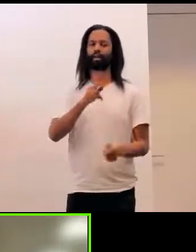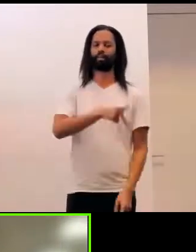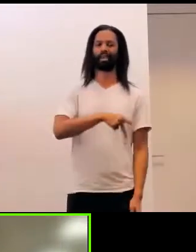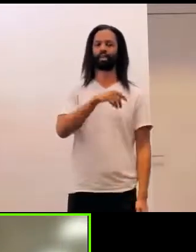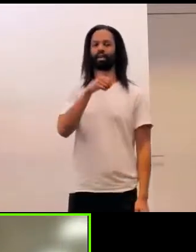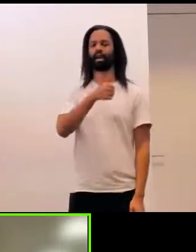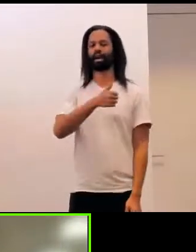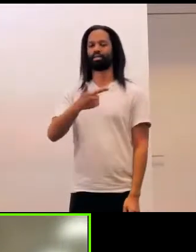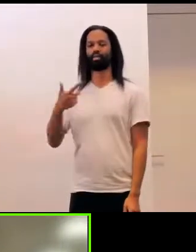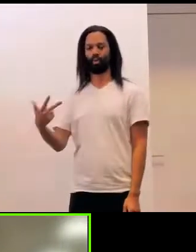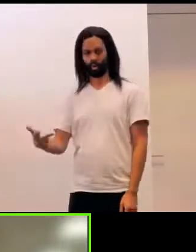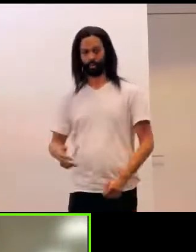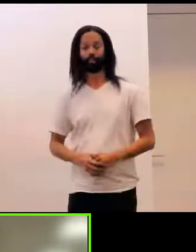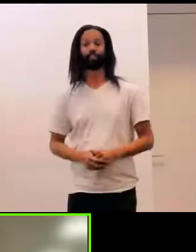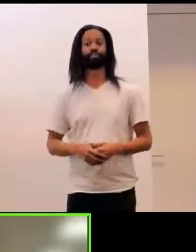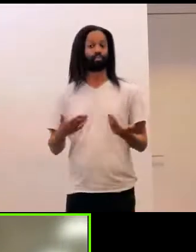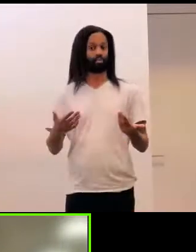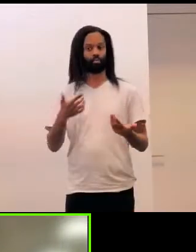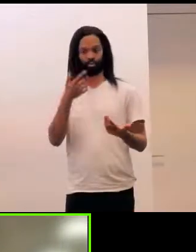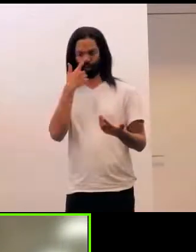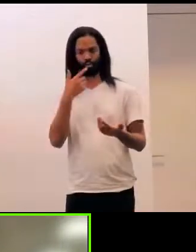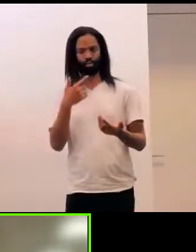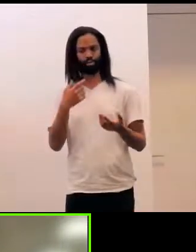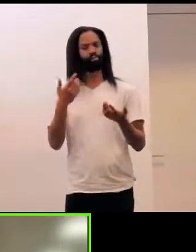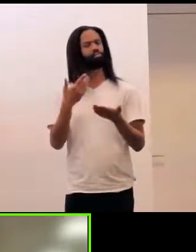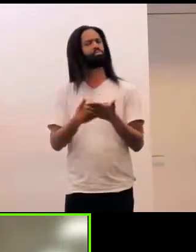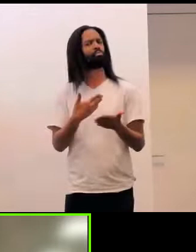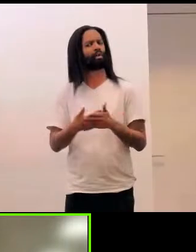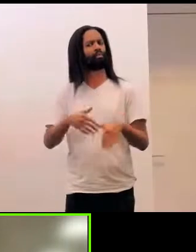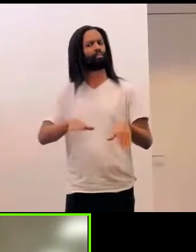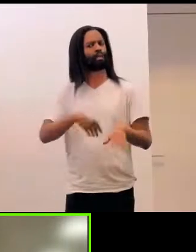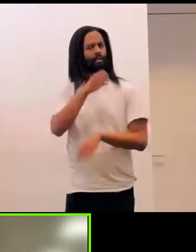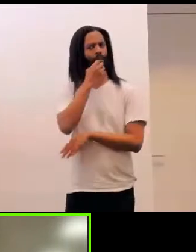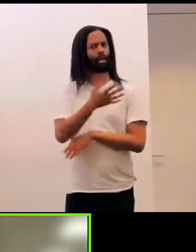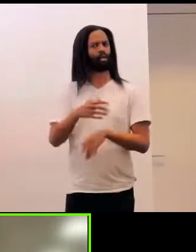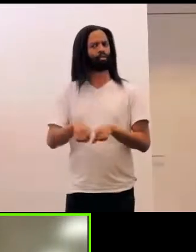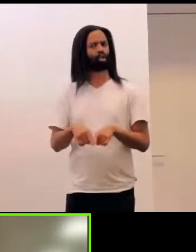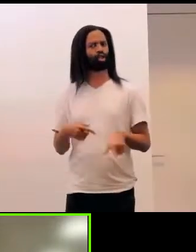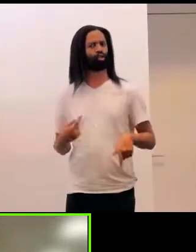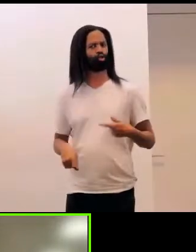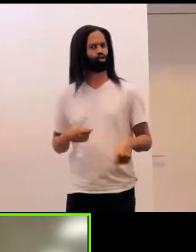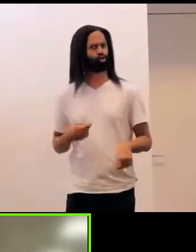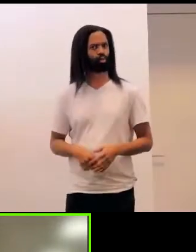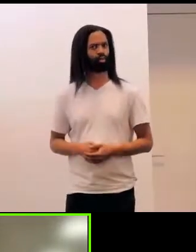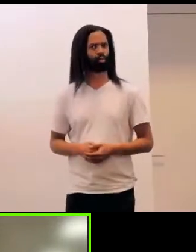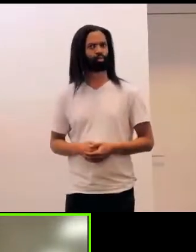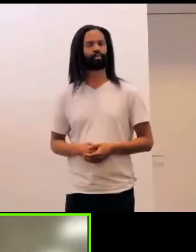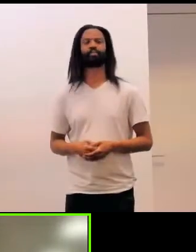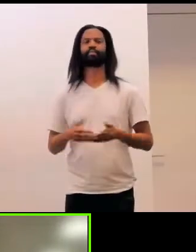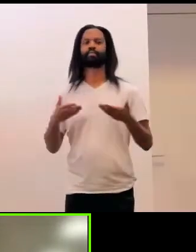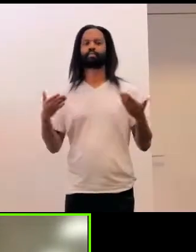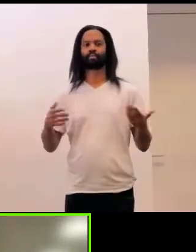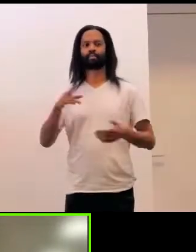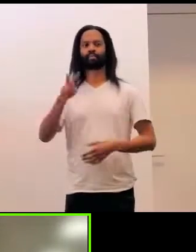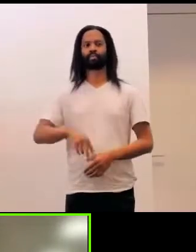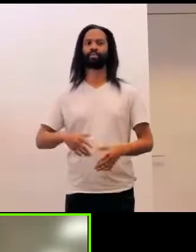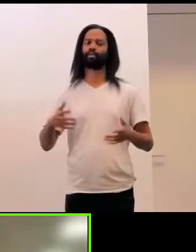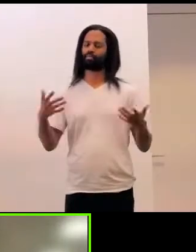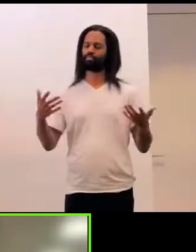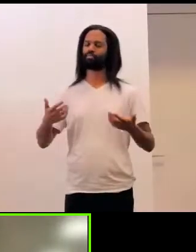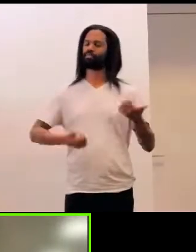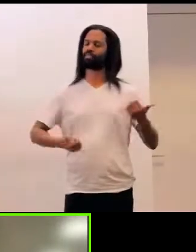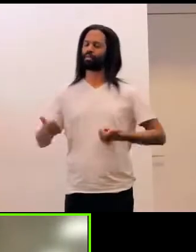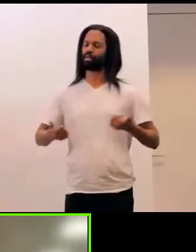gage d'efficacité et de cohérence. Je ne saurais donc terminer sans louer à nouveau l'investissement exceptionnel des